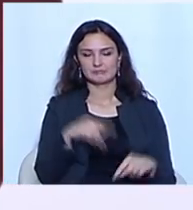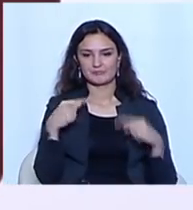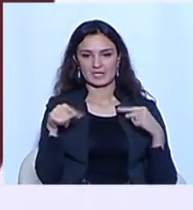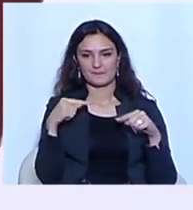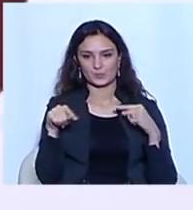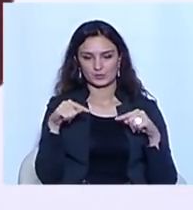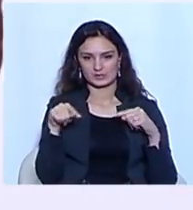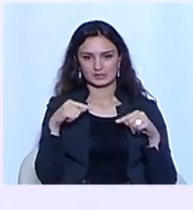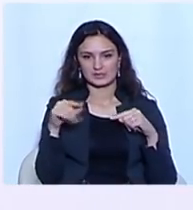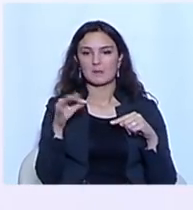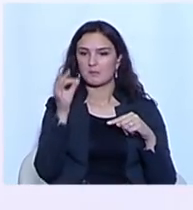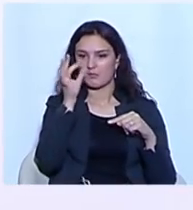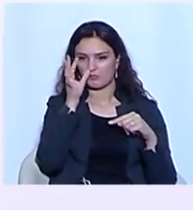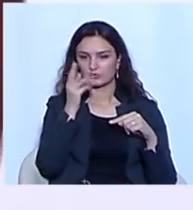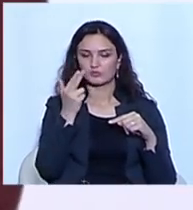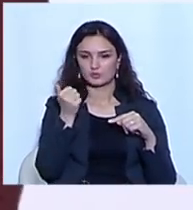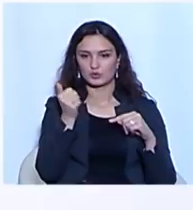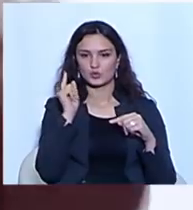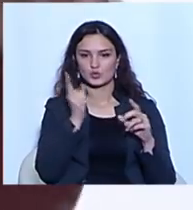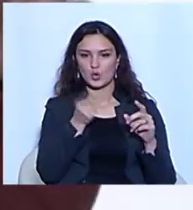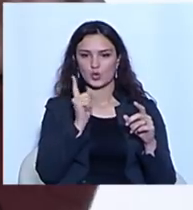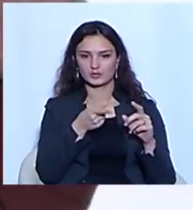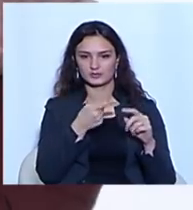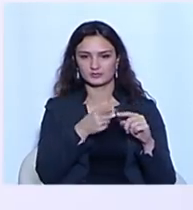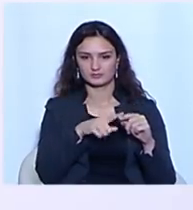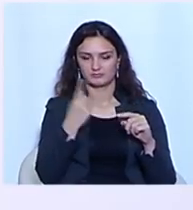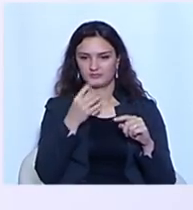ფეხბურთში მომწონს რო გოლებში და პირველი.